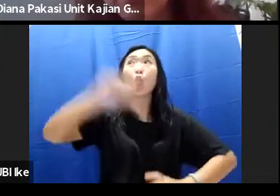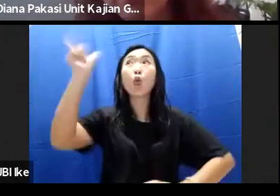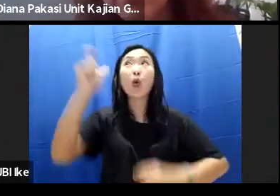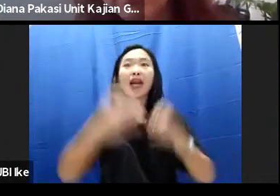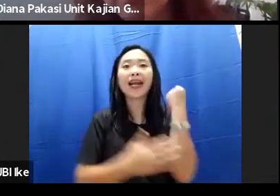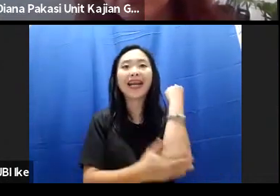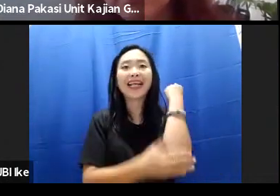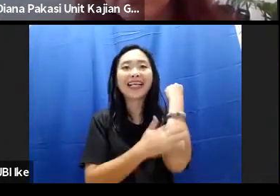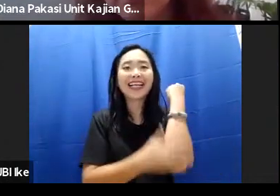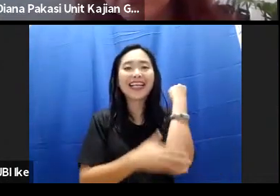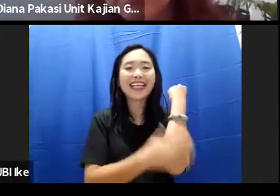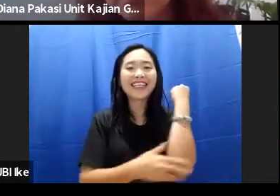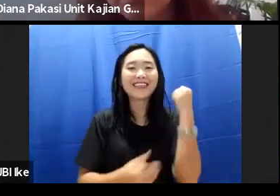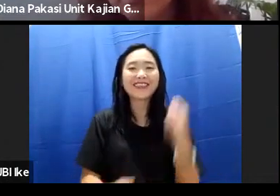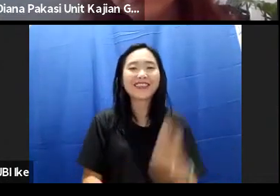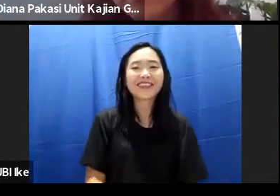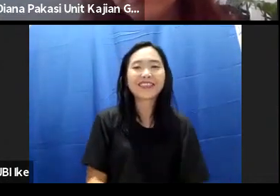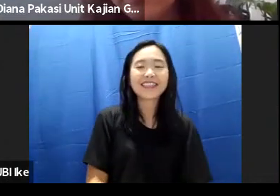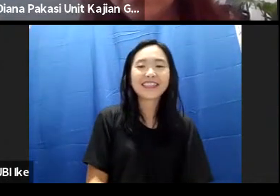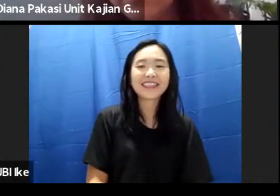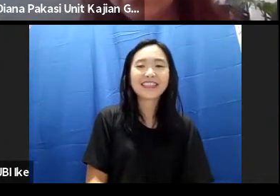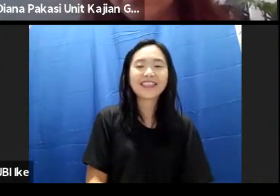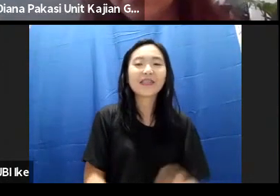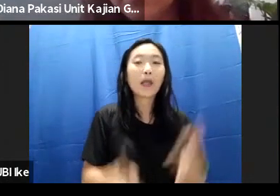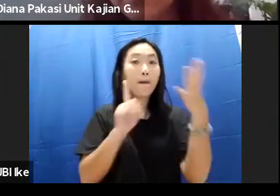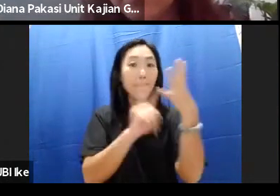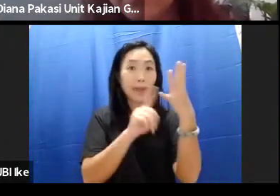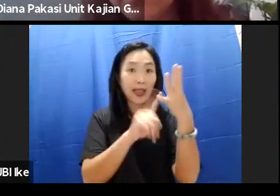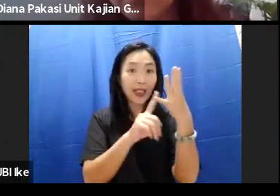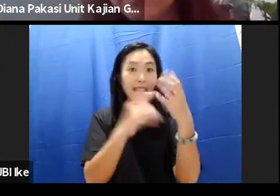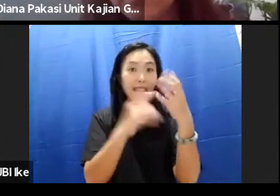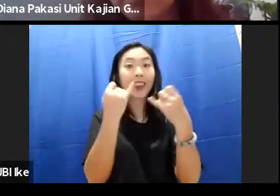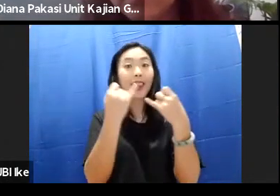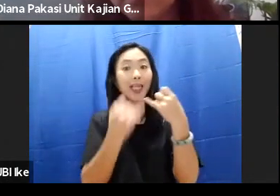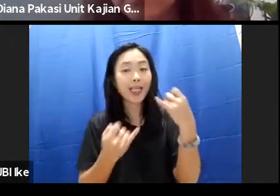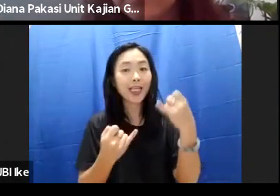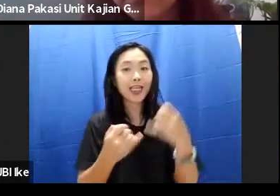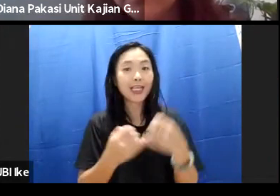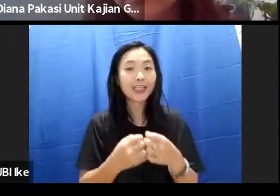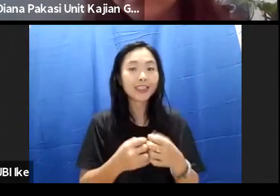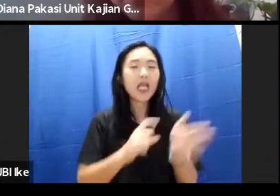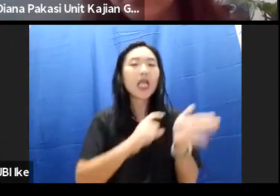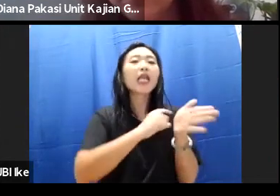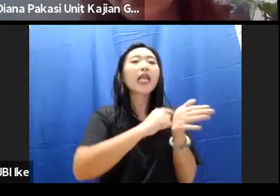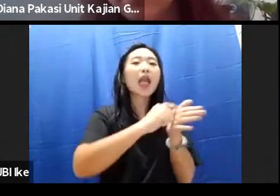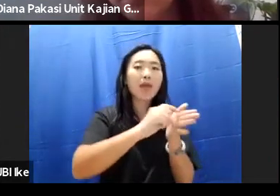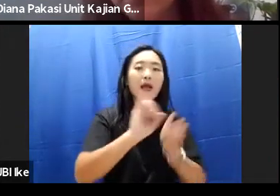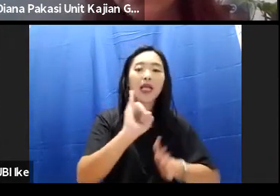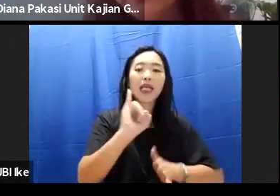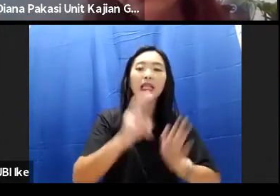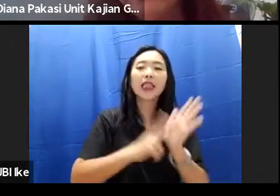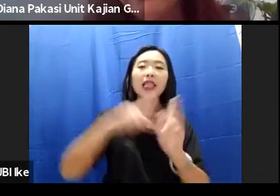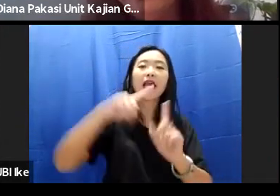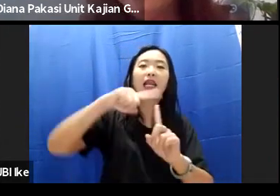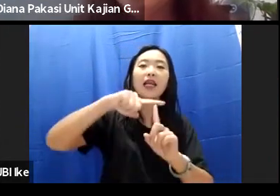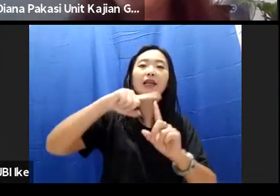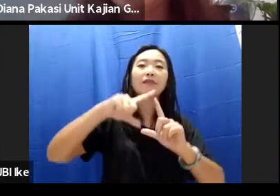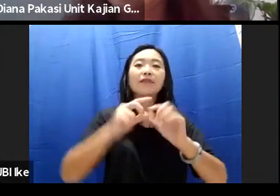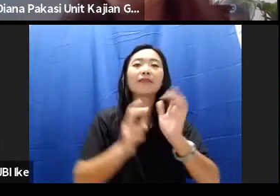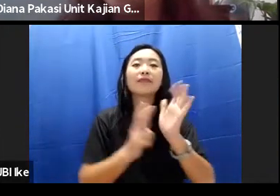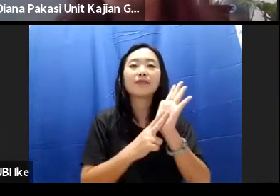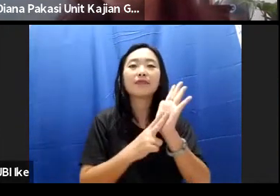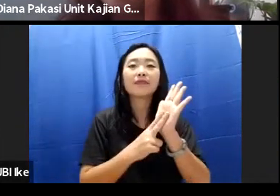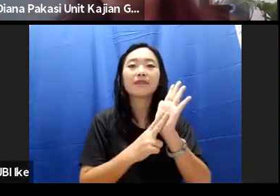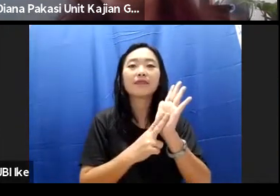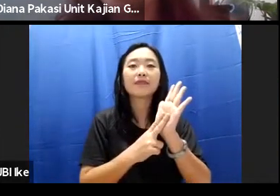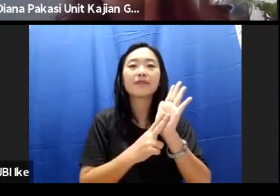Oke, dan last but not least, kita akan ke Mbak Intan Paramadita. Halo Mbak Intan.